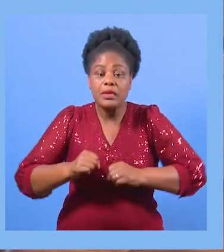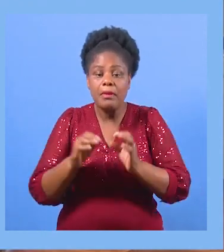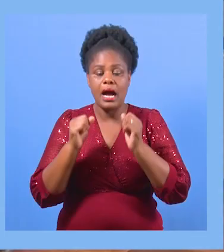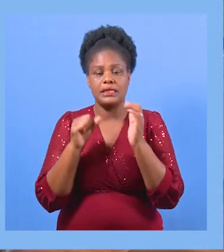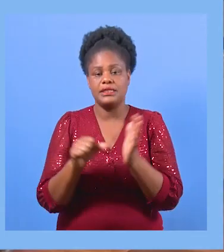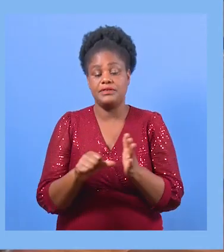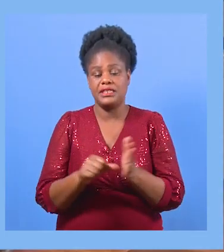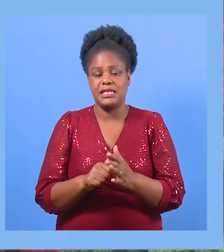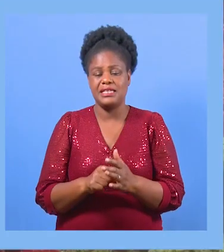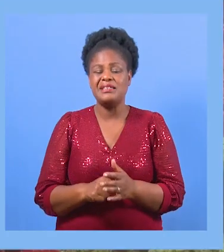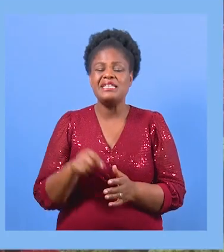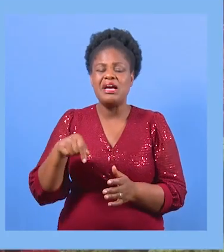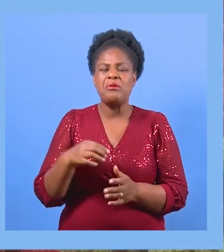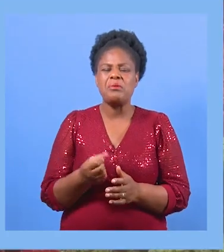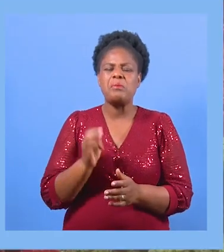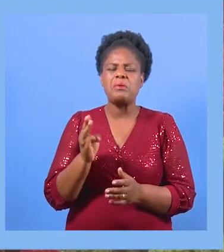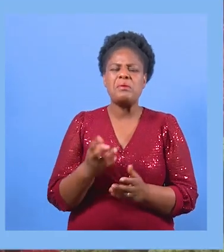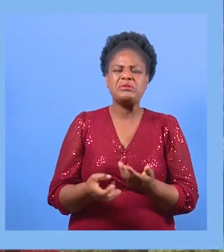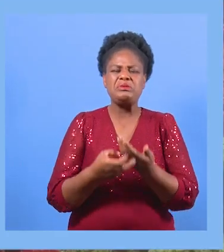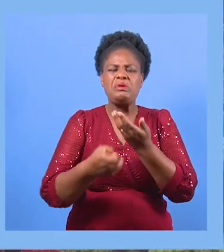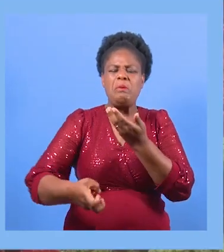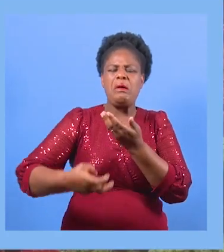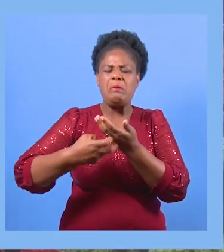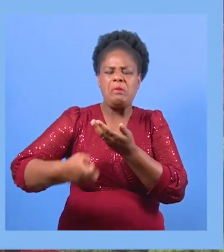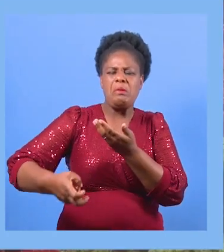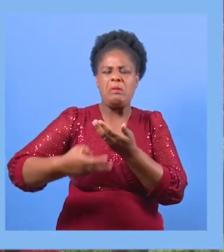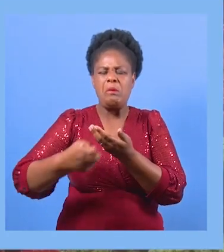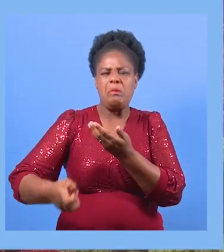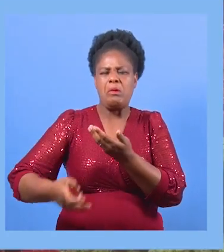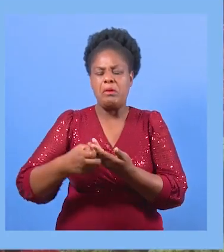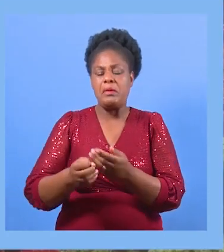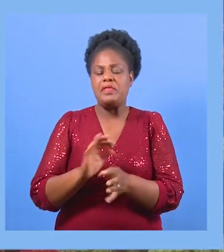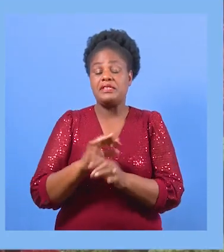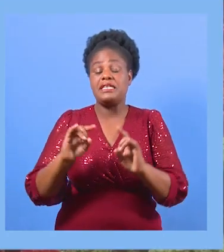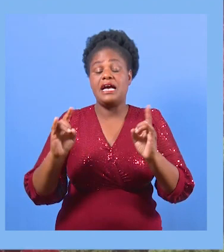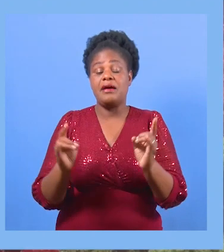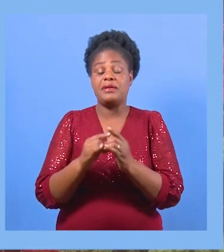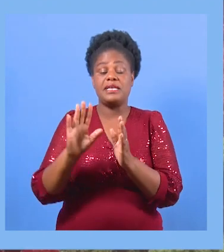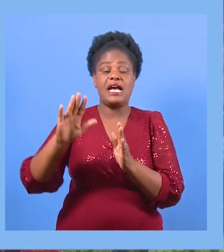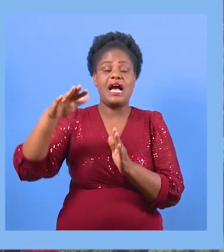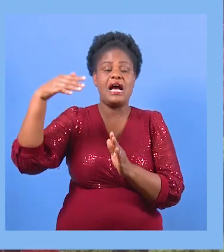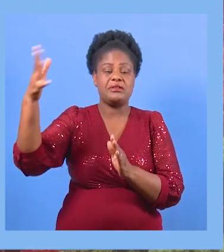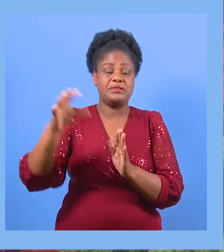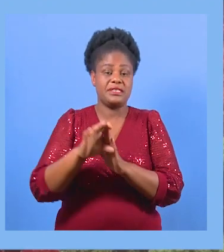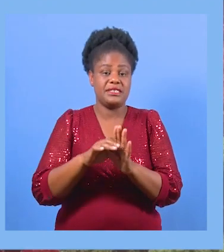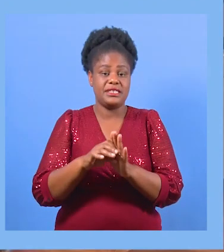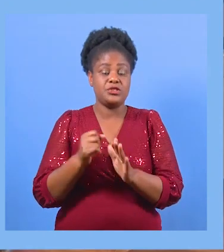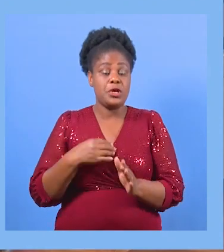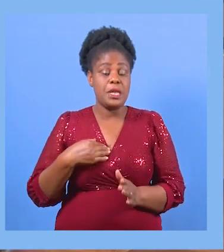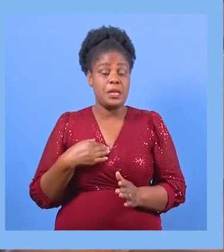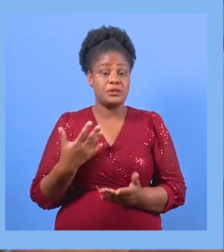zvemakore akadini nekuti kuvatorwa mudzimai atokwegura seni